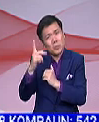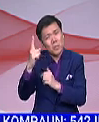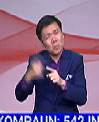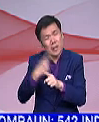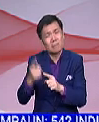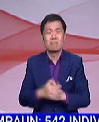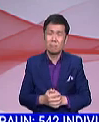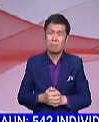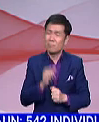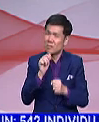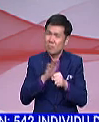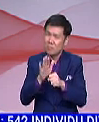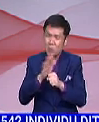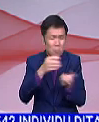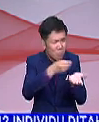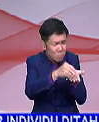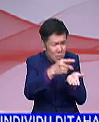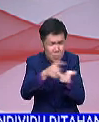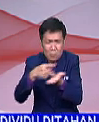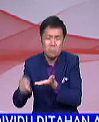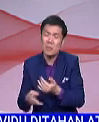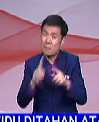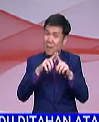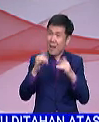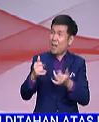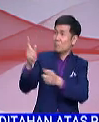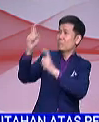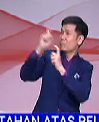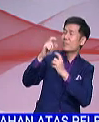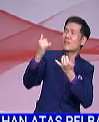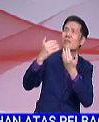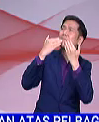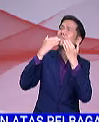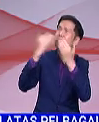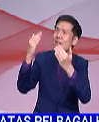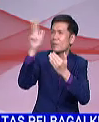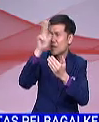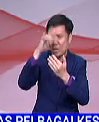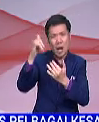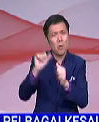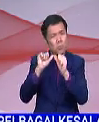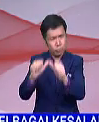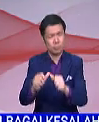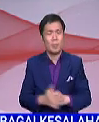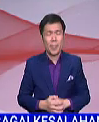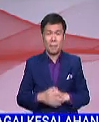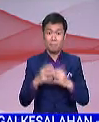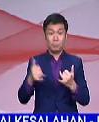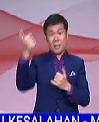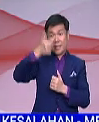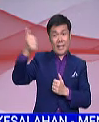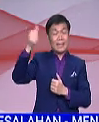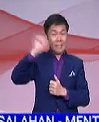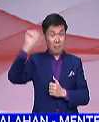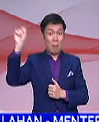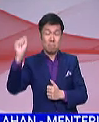amat menyokong dan agar usaha kerajaan diteruskan di masa akan datang. Di bawah inisiatif baik, kerajaan